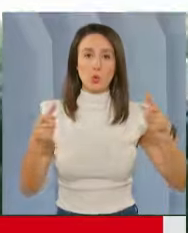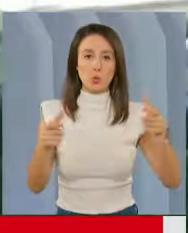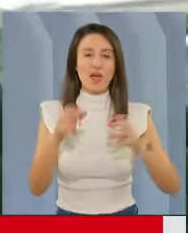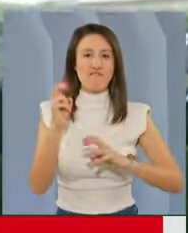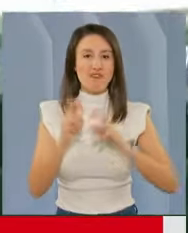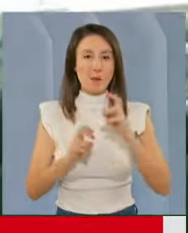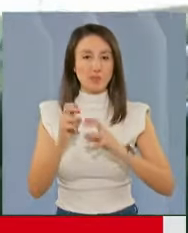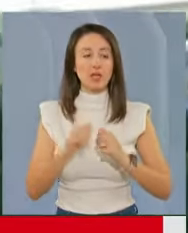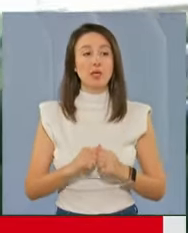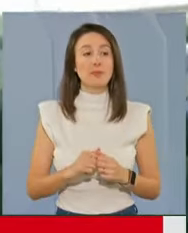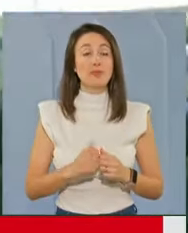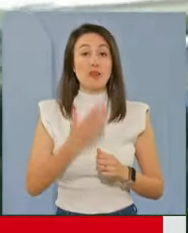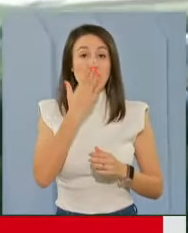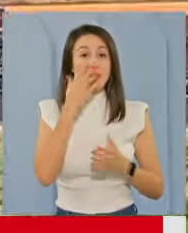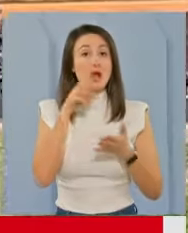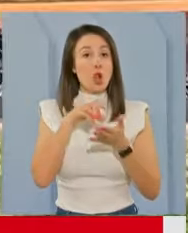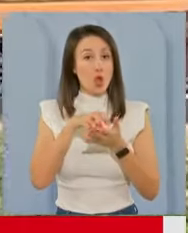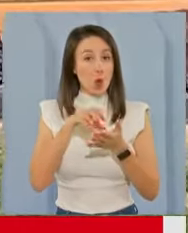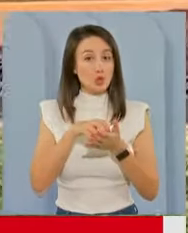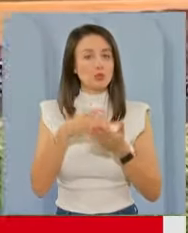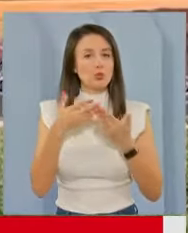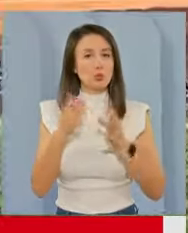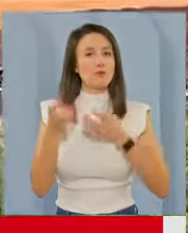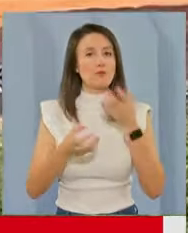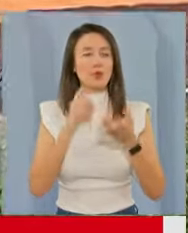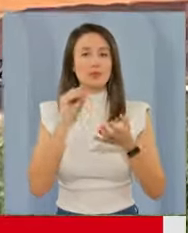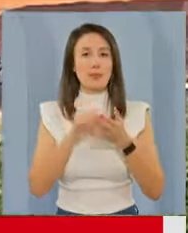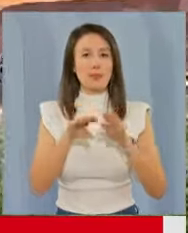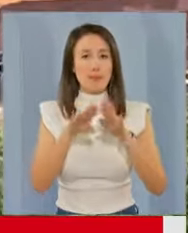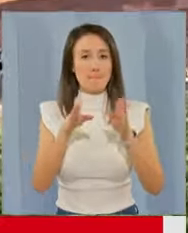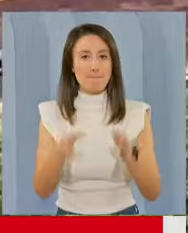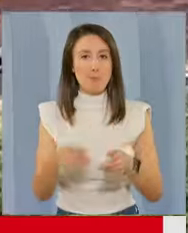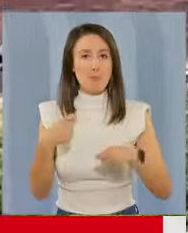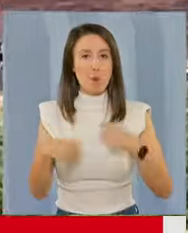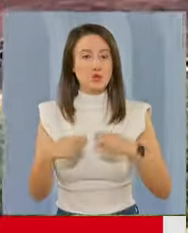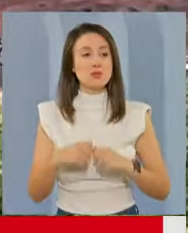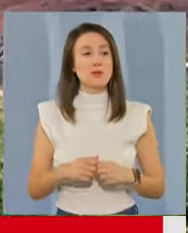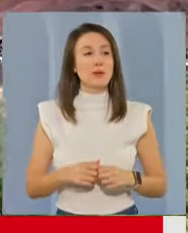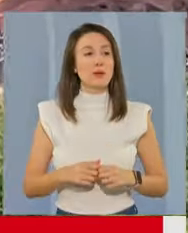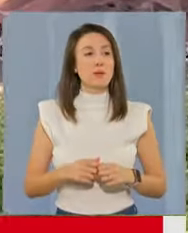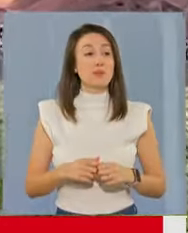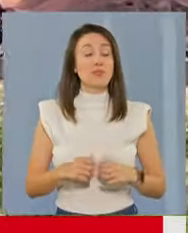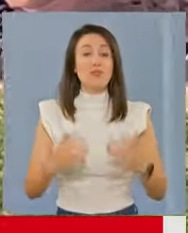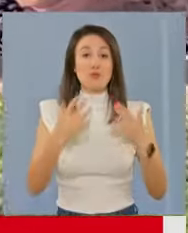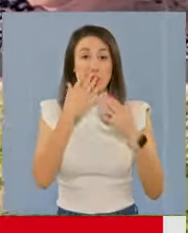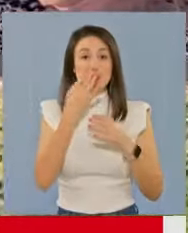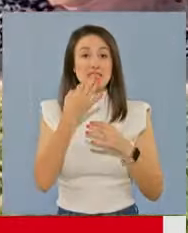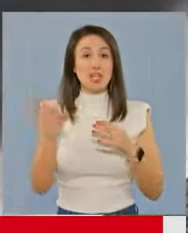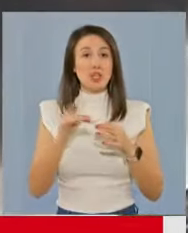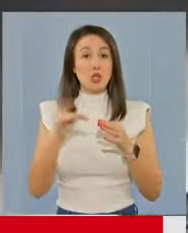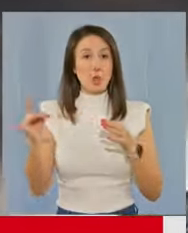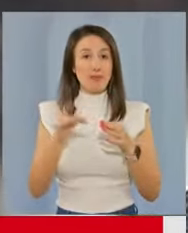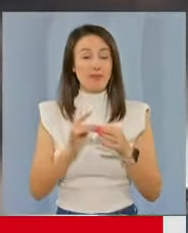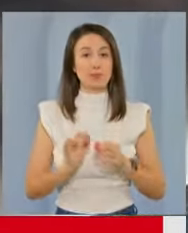din Megidia. La locul la care a izbucnit incendiul se afla depozitul de anvelope uzate. Fumul degajat era vizibil de la 10 de kilometri distanță.